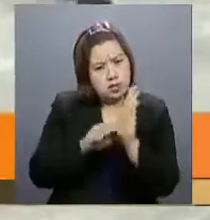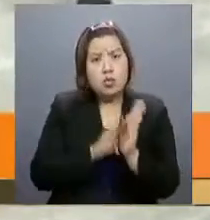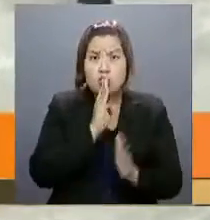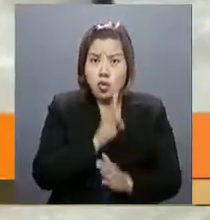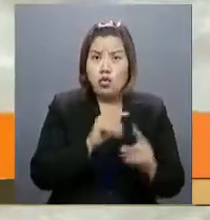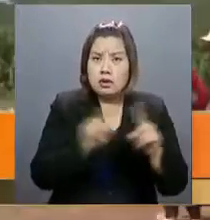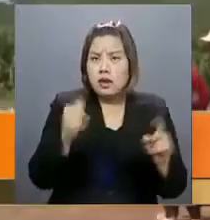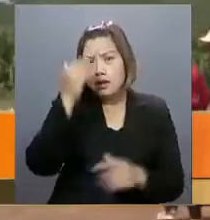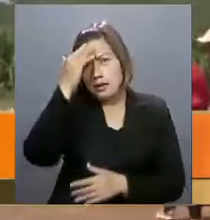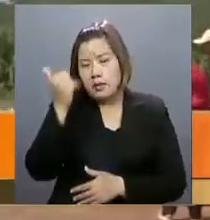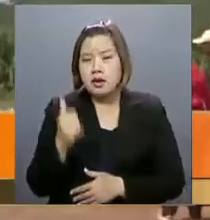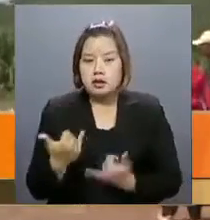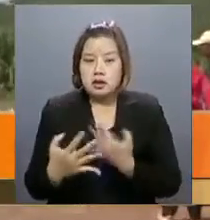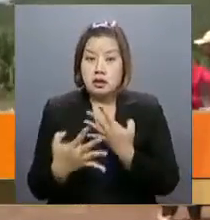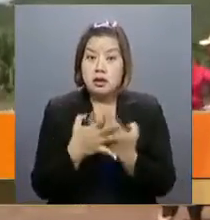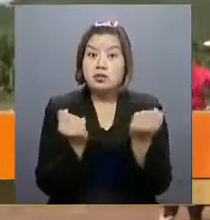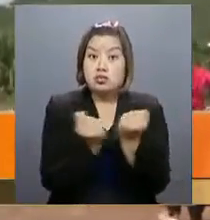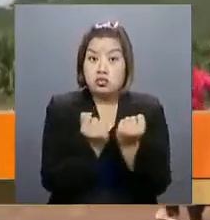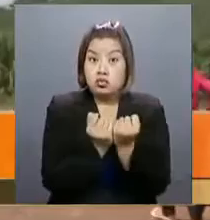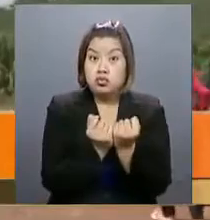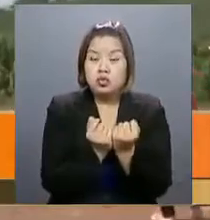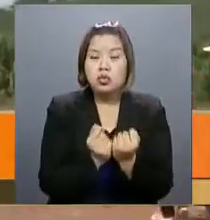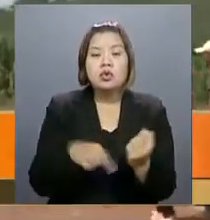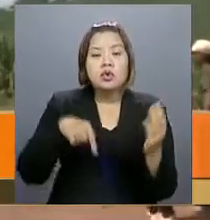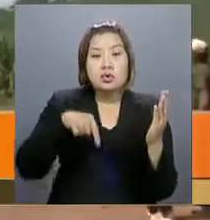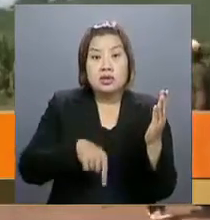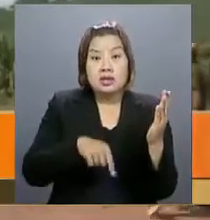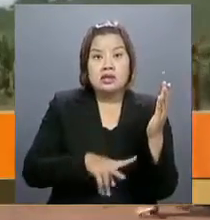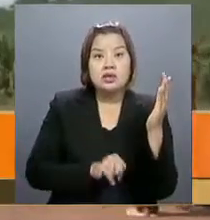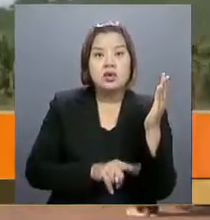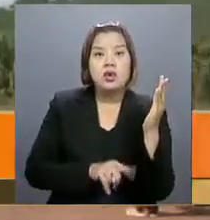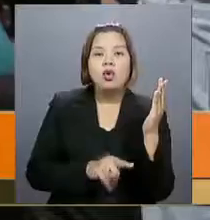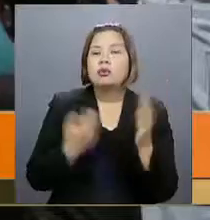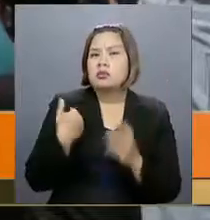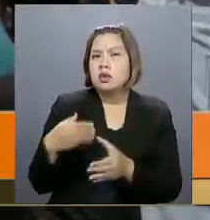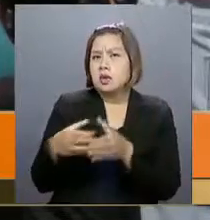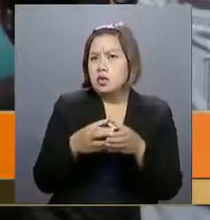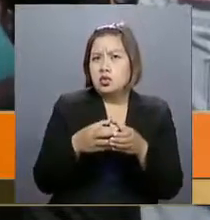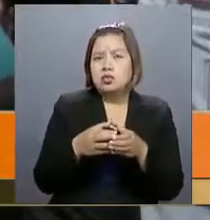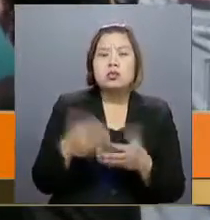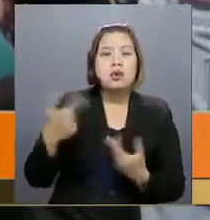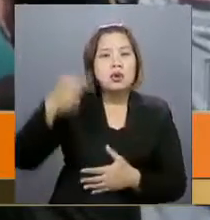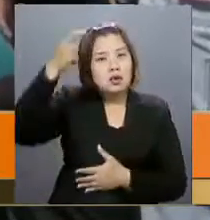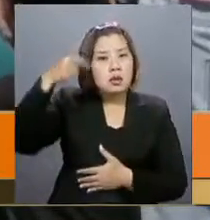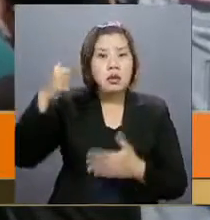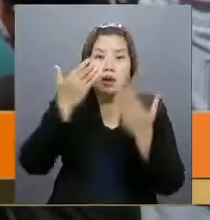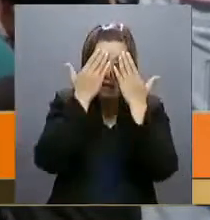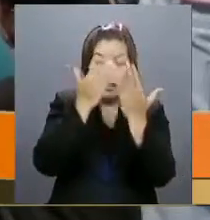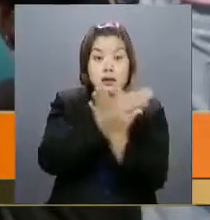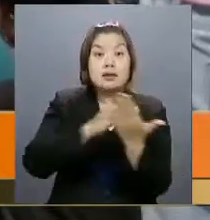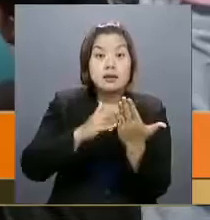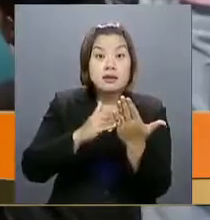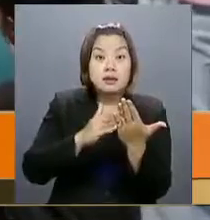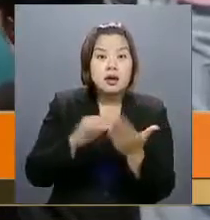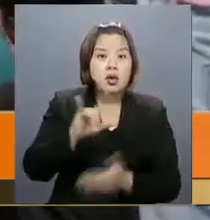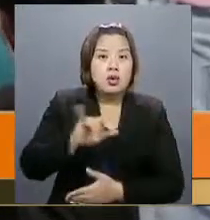วโรฮิงญาถูกควบคุมตัวที่สถานีตำรวจภูธรหัวไซมีกลุ่มชาวโรฮิงญาและชาวเมียนมาเข้ามาเคลื่อนไหวอย่างต่อเ